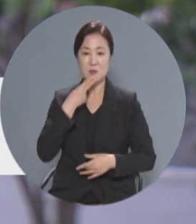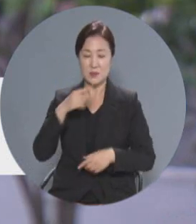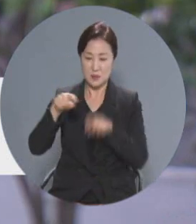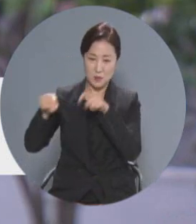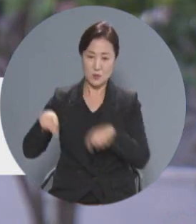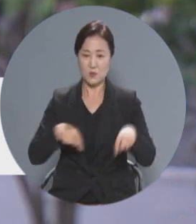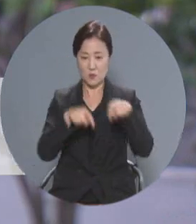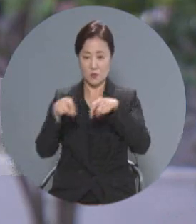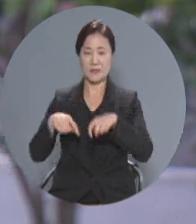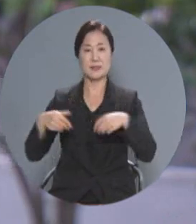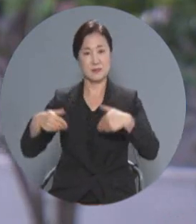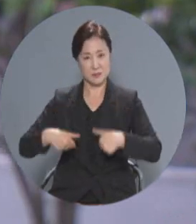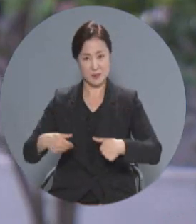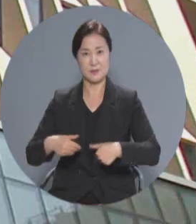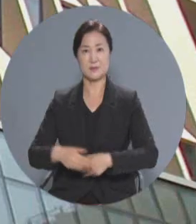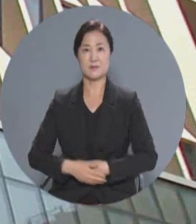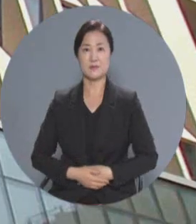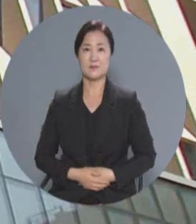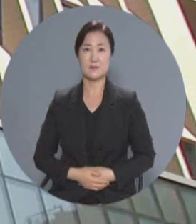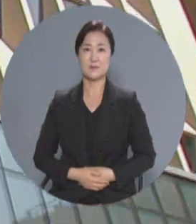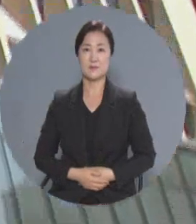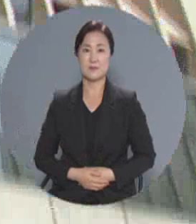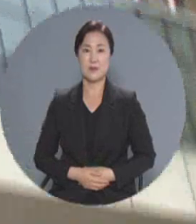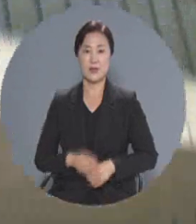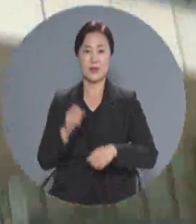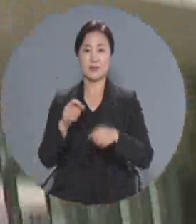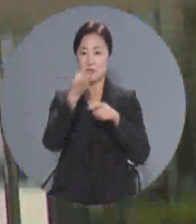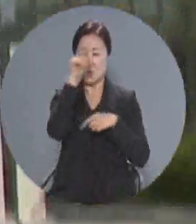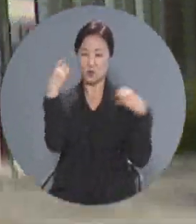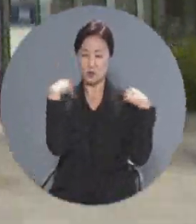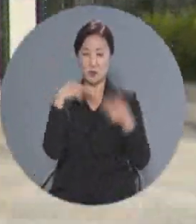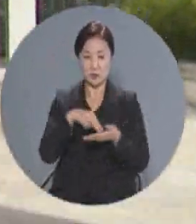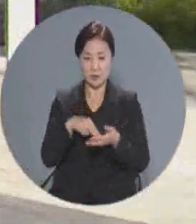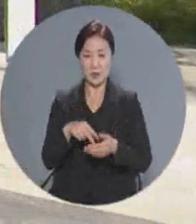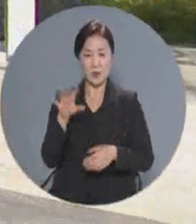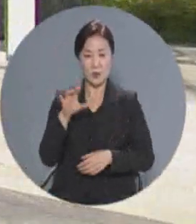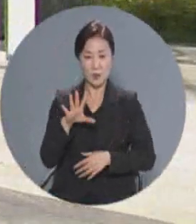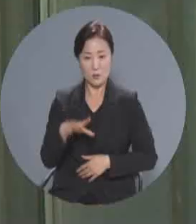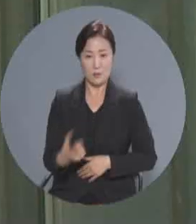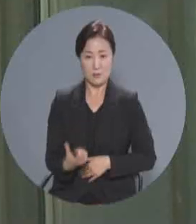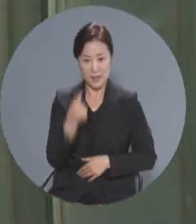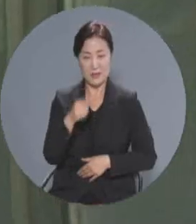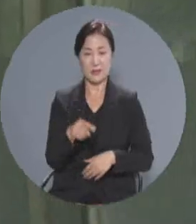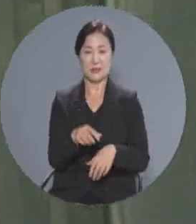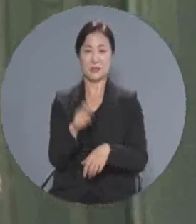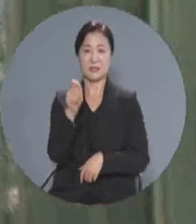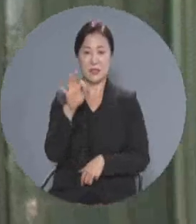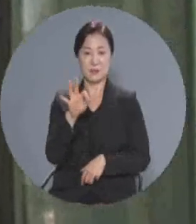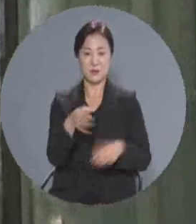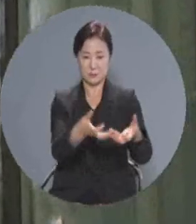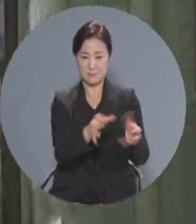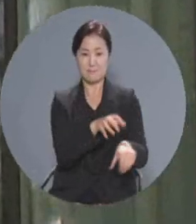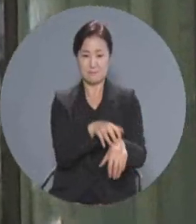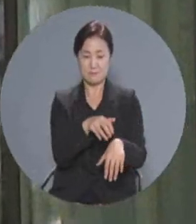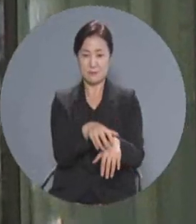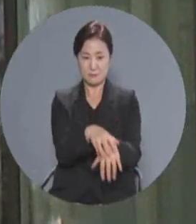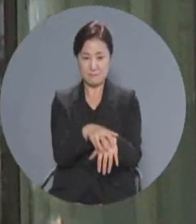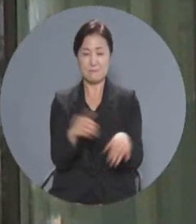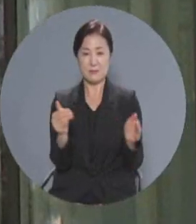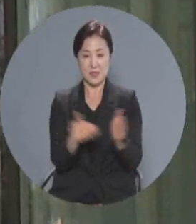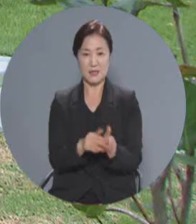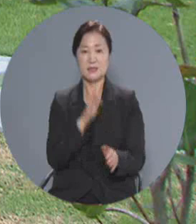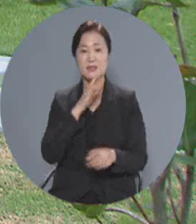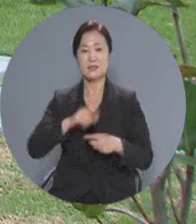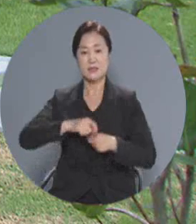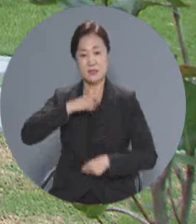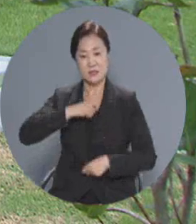빠짐없이 녹취하고. 행정안전부도 조만간 TF팀을 꾸려 진상조사에 대한 주요 사항을 심의